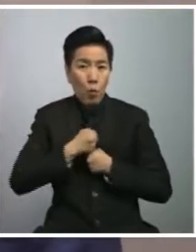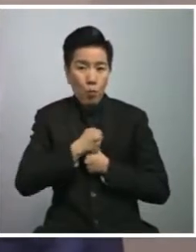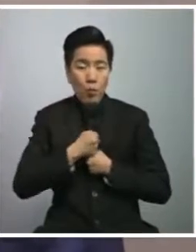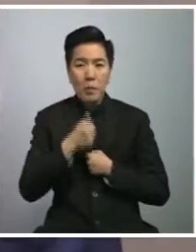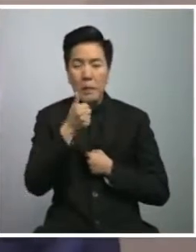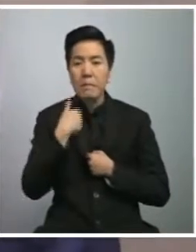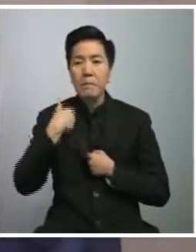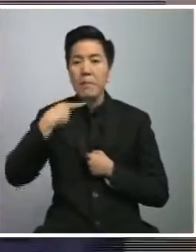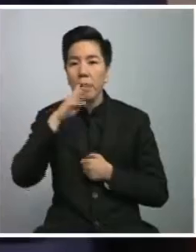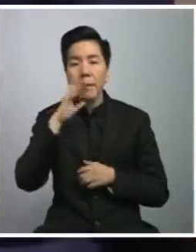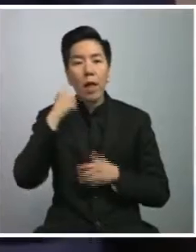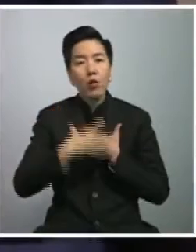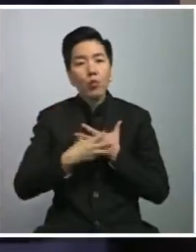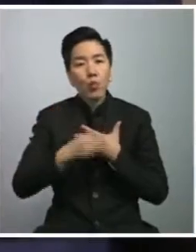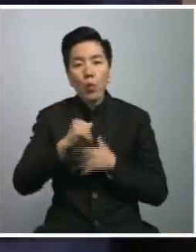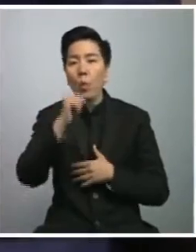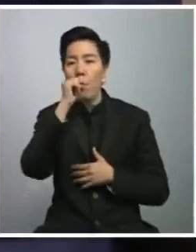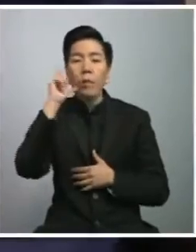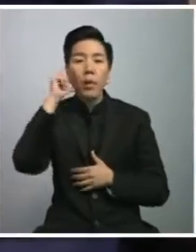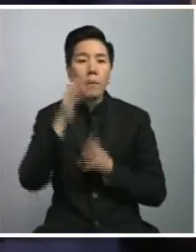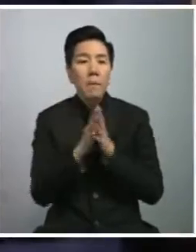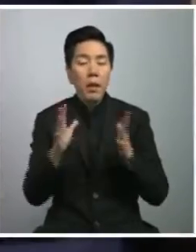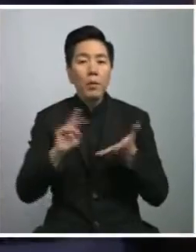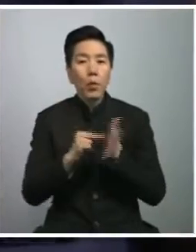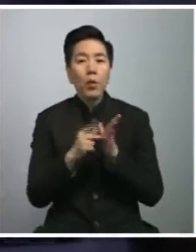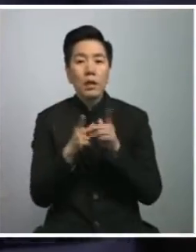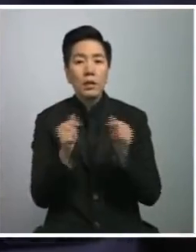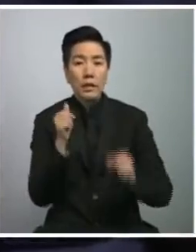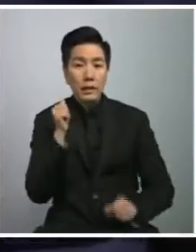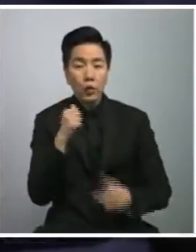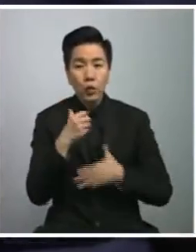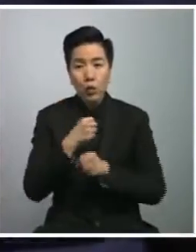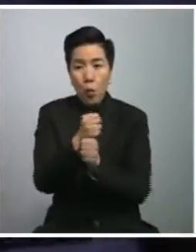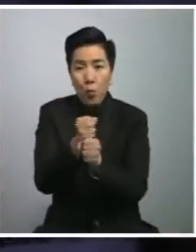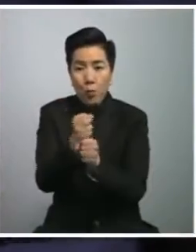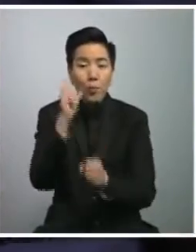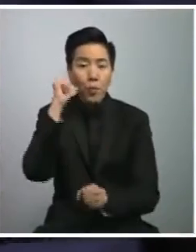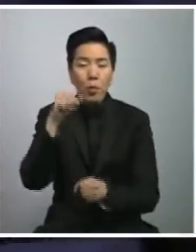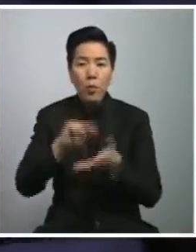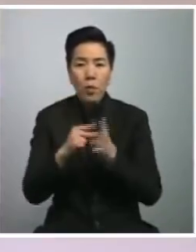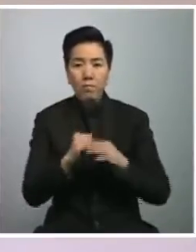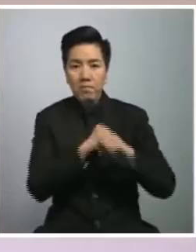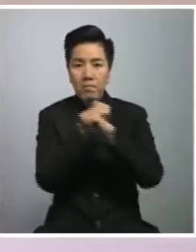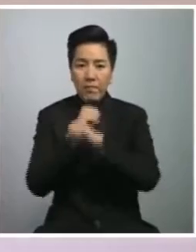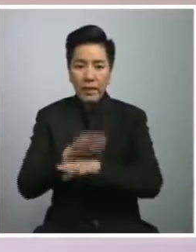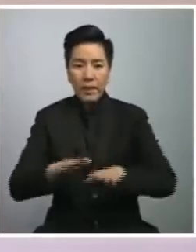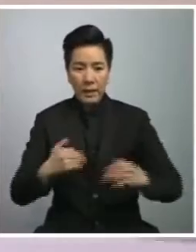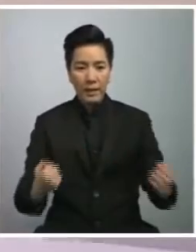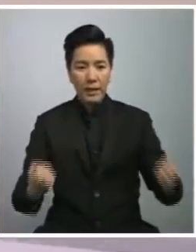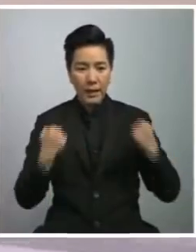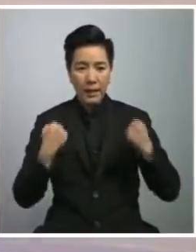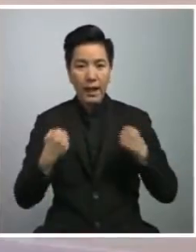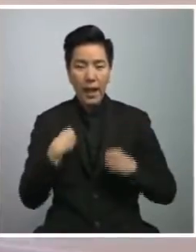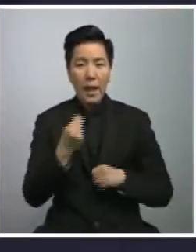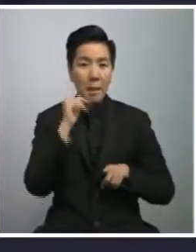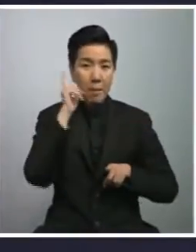ากเมื่อเด็กทุกคนได้ทานนมแม่มากเท่าไหร่ก็จะเป็นเรื่องดีเนื่องจากนมแม่นั้นมีภูมิคุ้มกันทำให้เด็กนั้นมีสุขภาพแข็งแรงและทำ